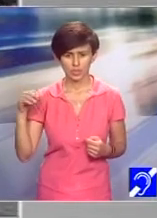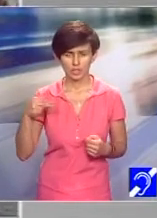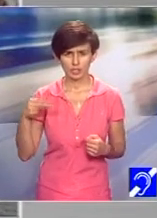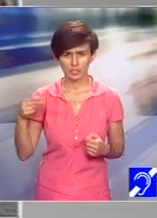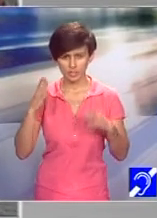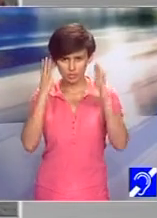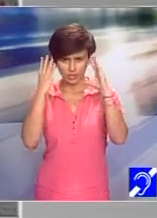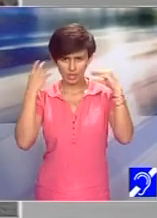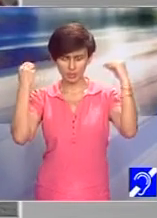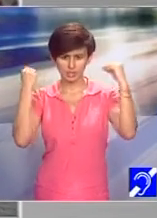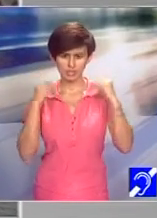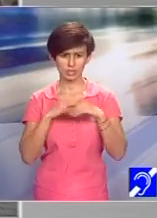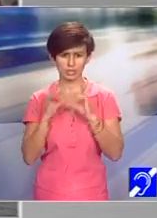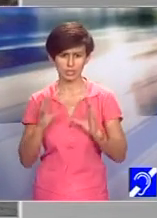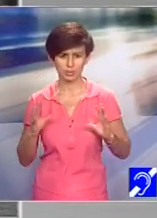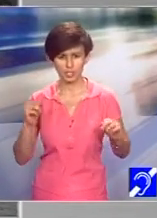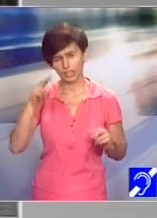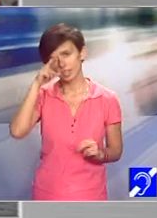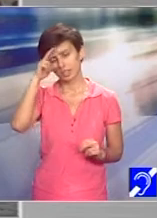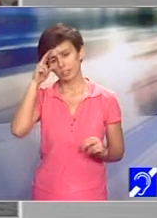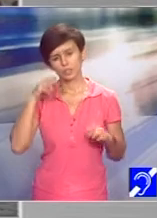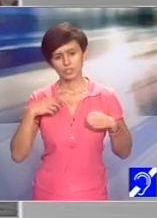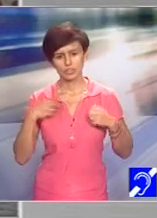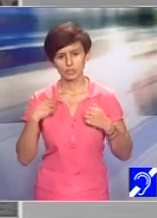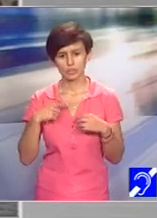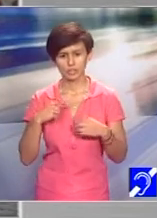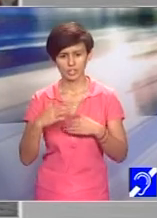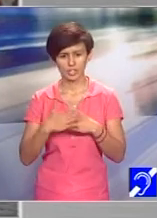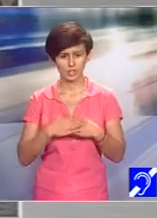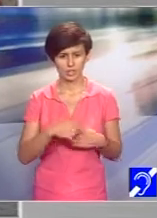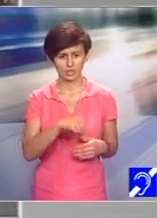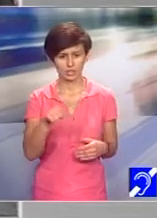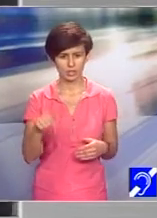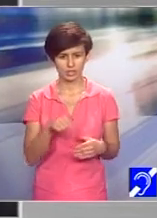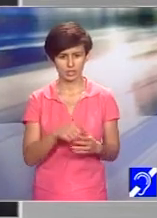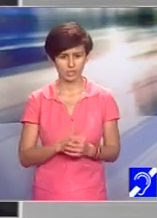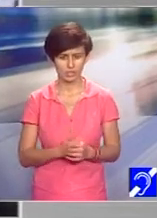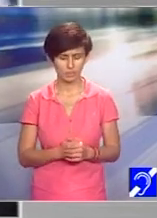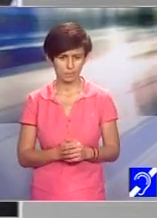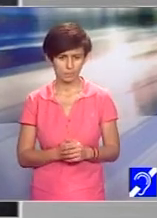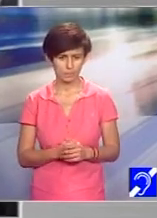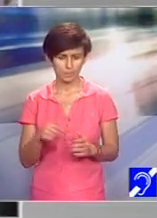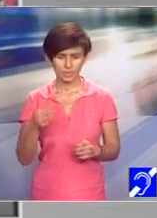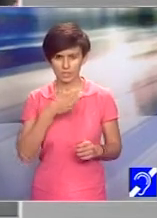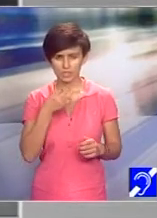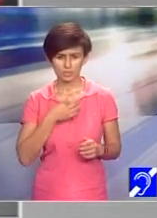ambasadorul României în Germania, curăm să-l avem alături de noi. Începem însă cu Anca Dinu. Anca, spune-mi, te rog frumos, câteva